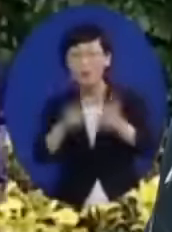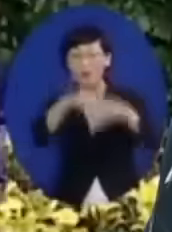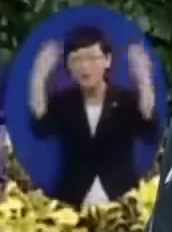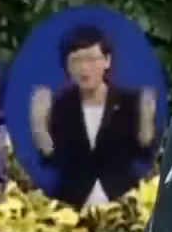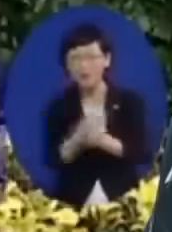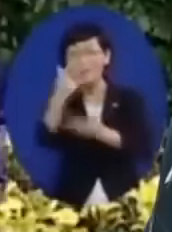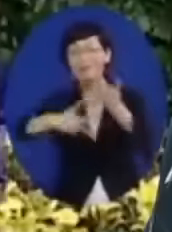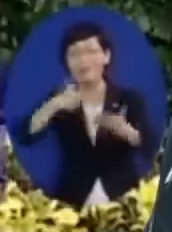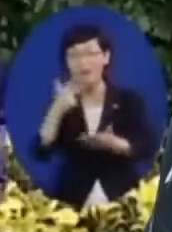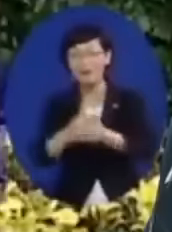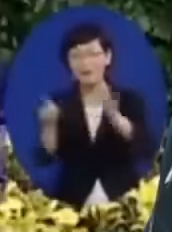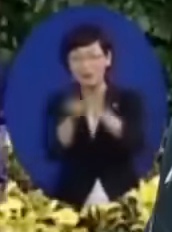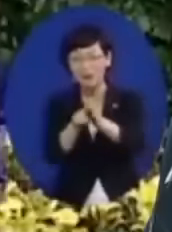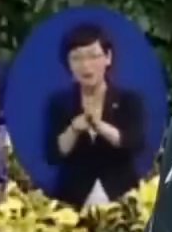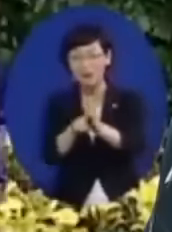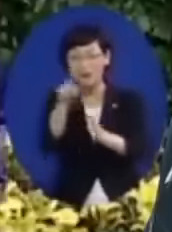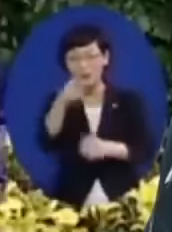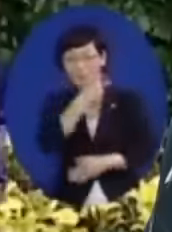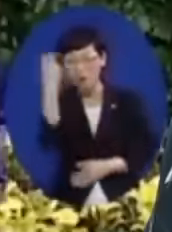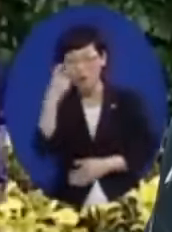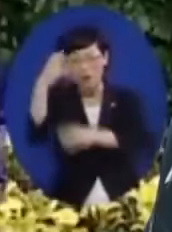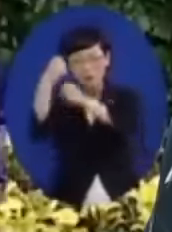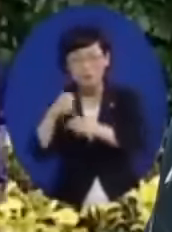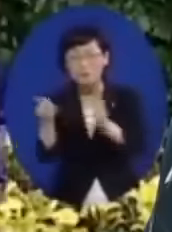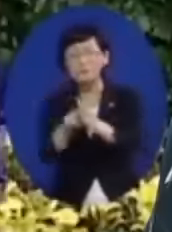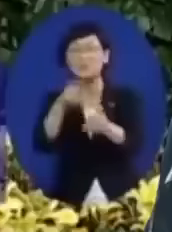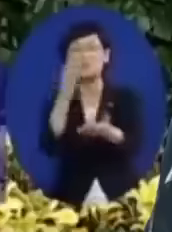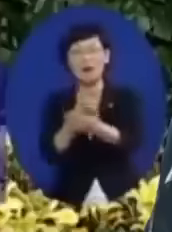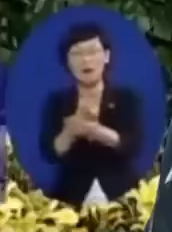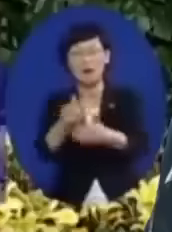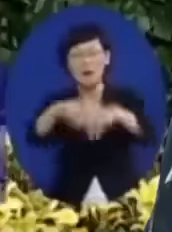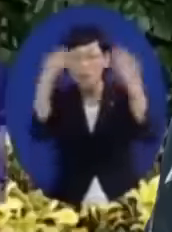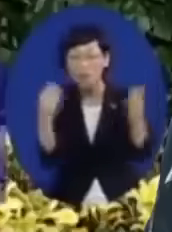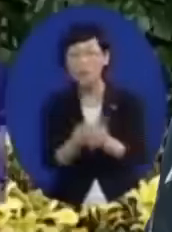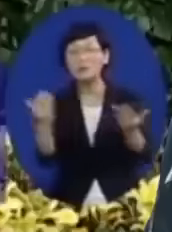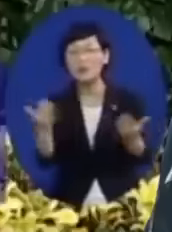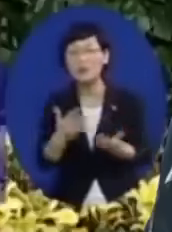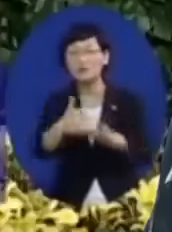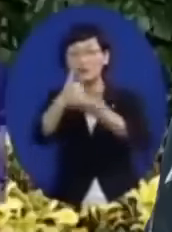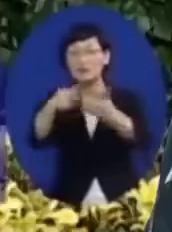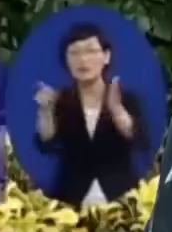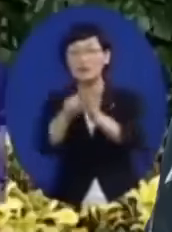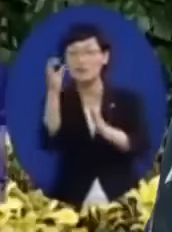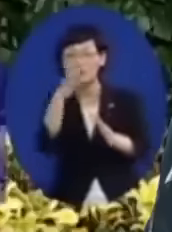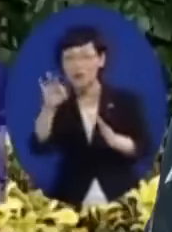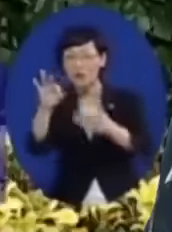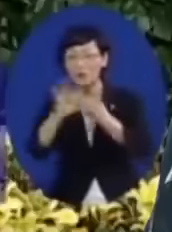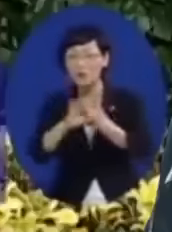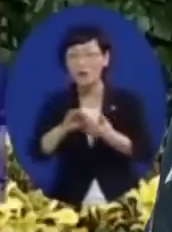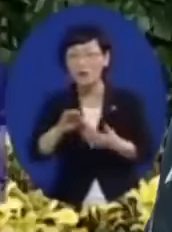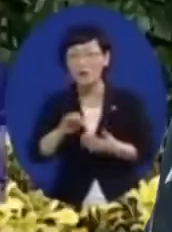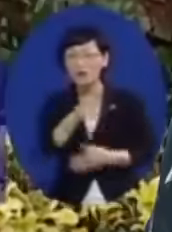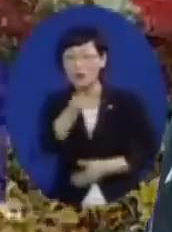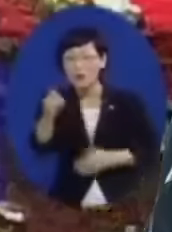야훼를 신뢰하고 내 명치를 의지하지 말라. 너는 범사에 그를 인정하라. 그러면 내 길을